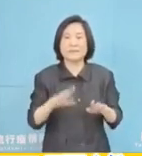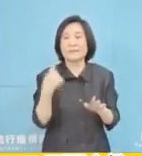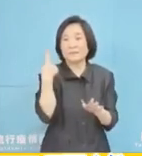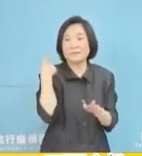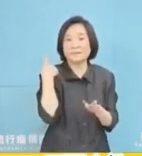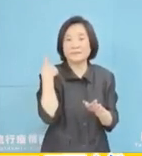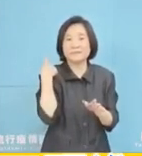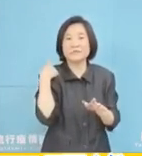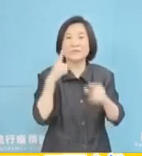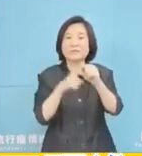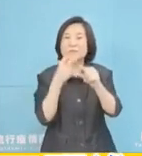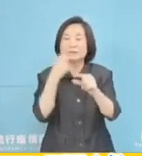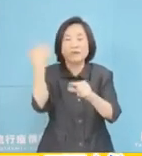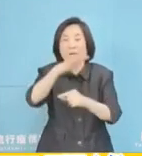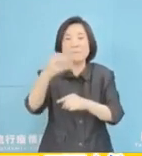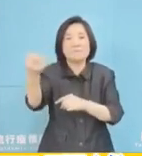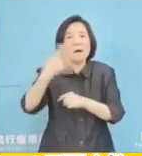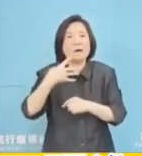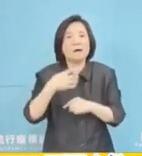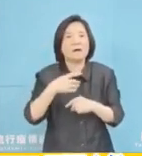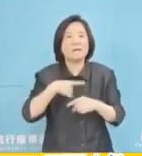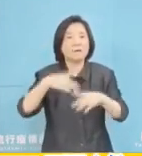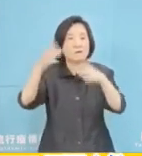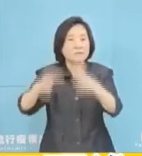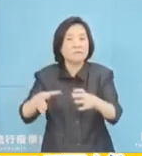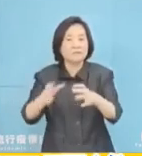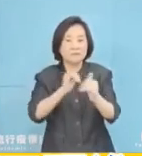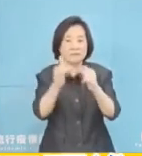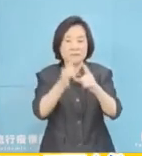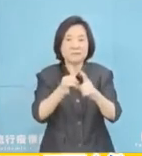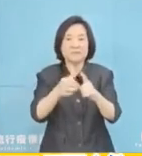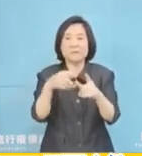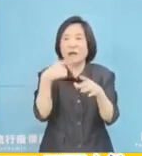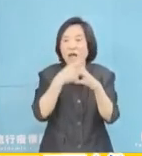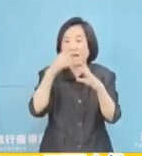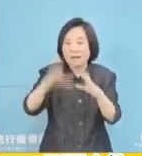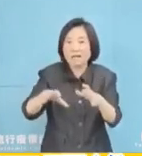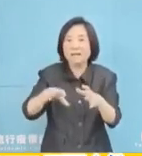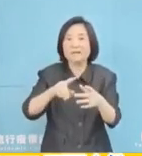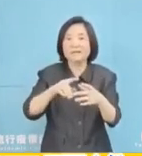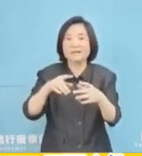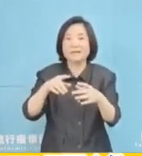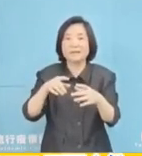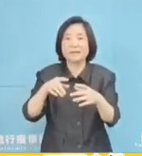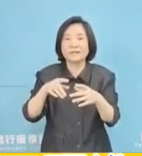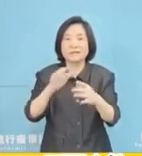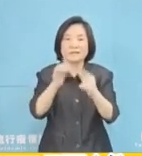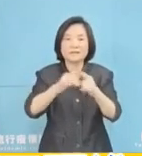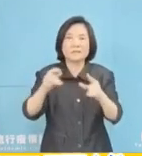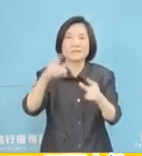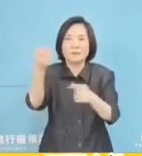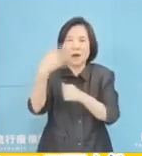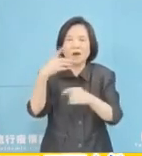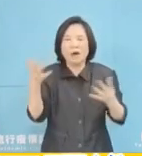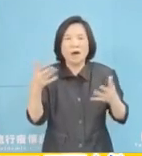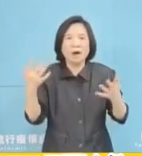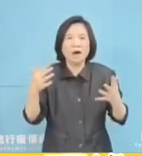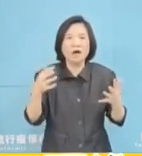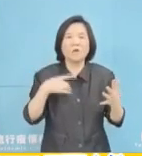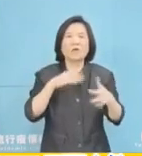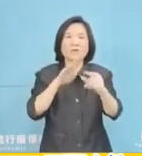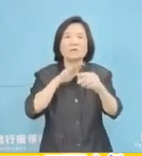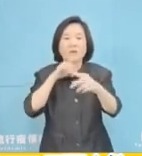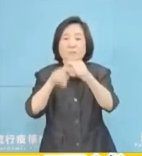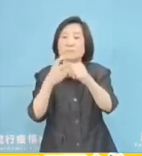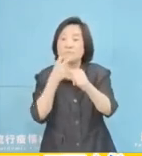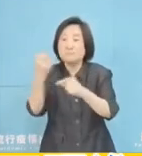为昨天中央突然丢出一个什么要设社区筛检站还有什么筛检站，所以反正都乱掉了，所以等那个中央